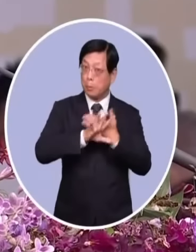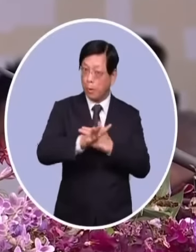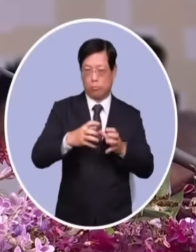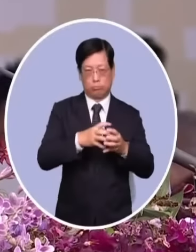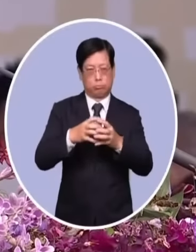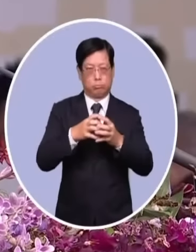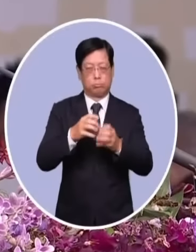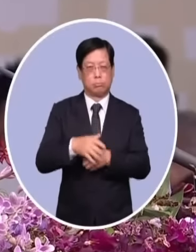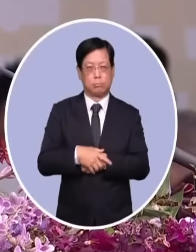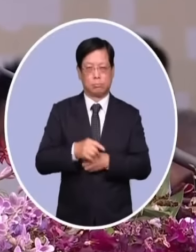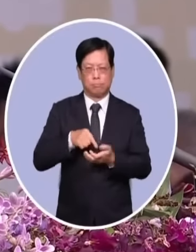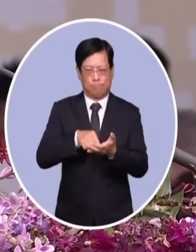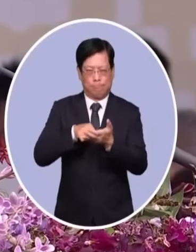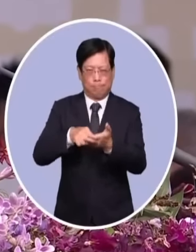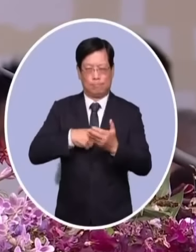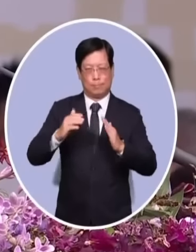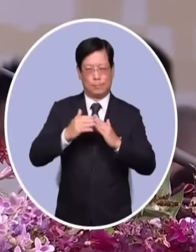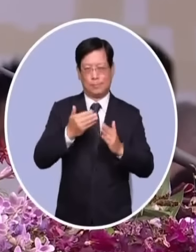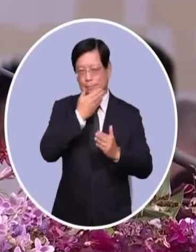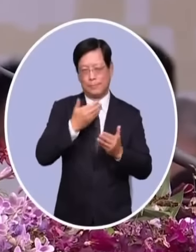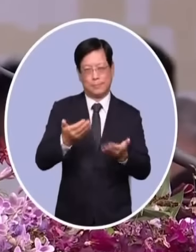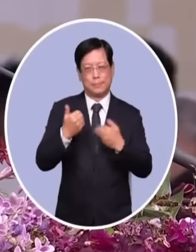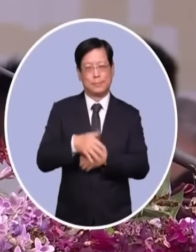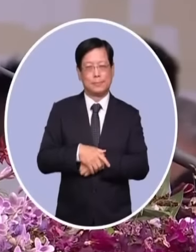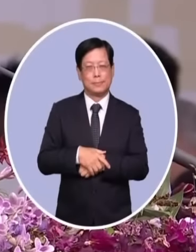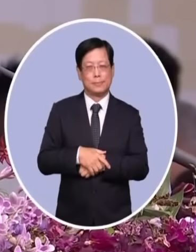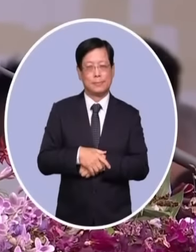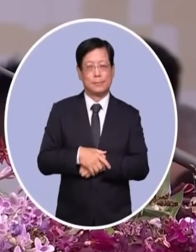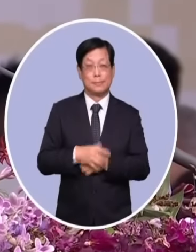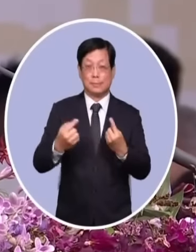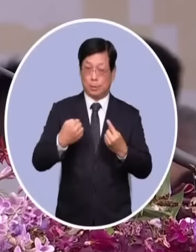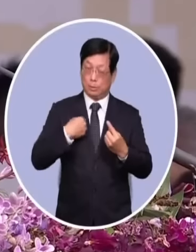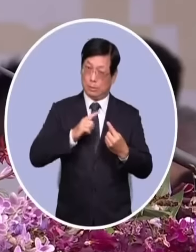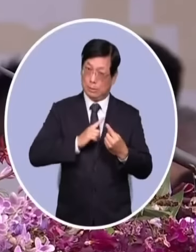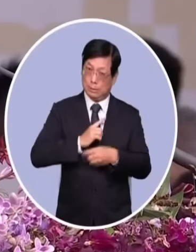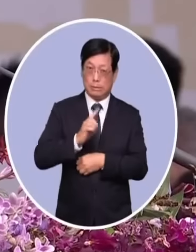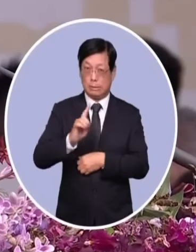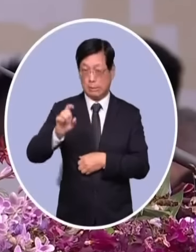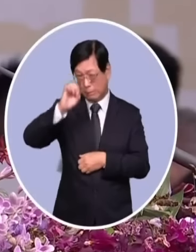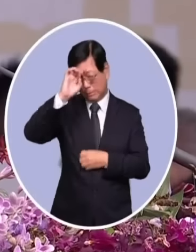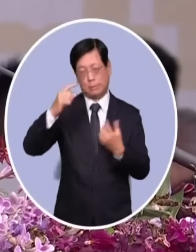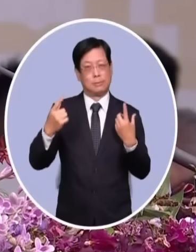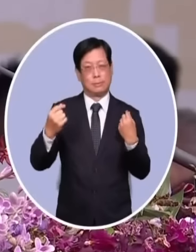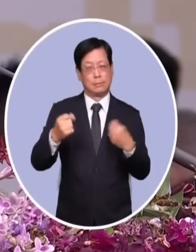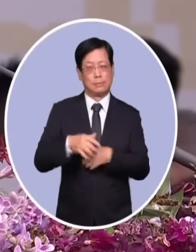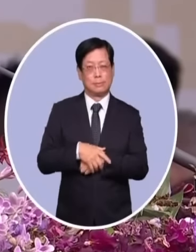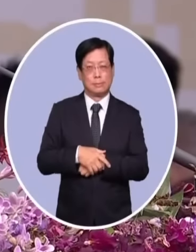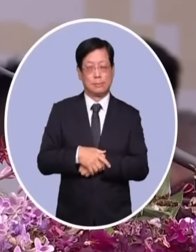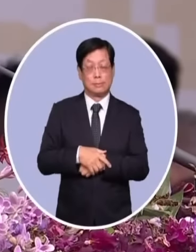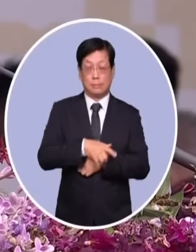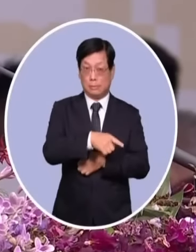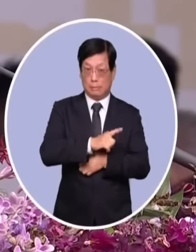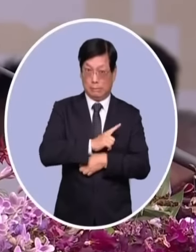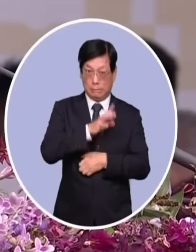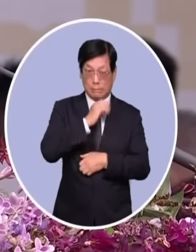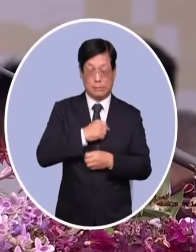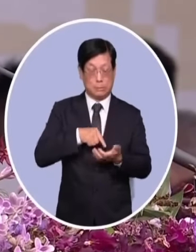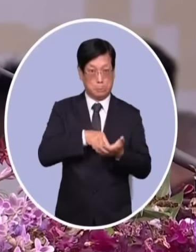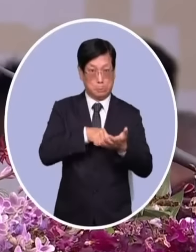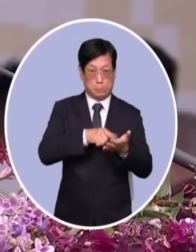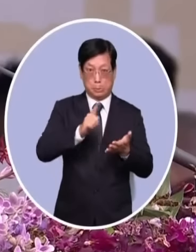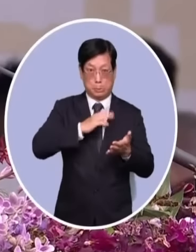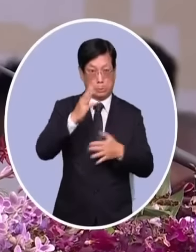结争取国家利益。无论我们来自哪一个政党，无论我们主张什